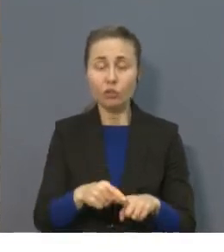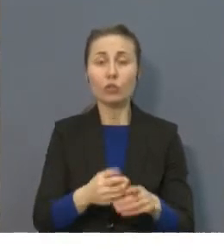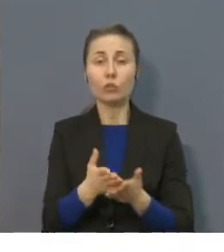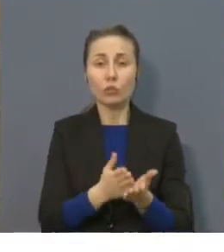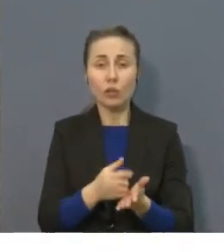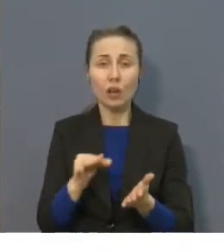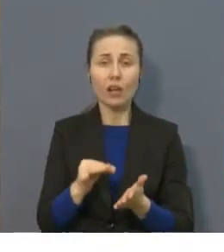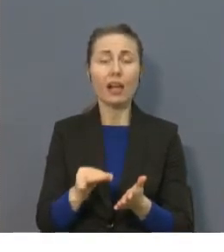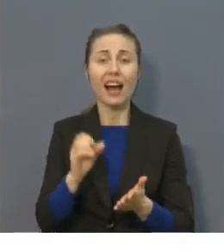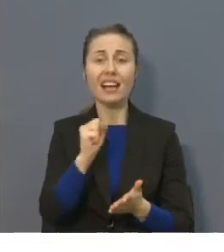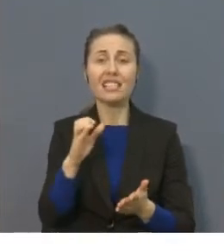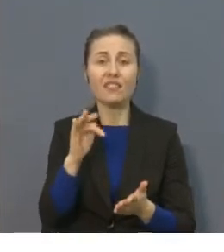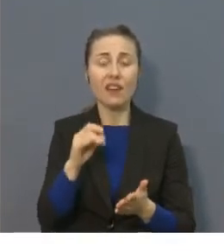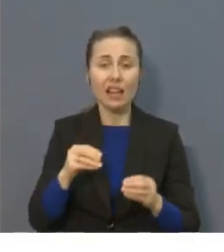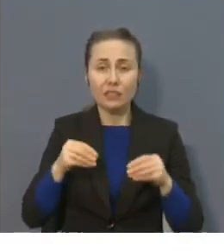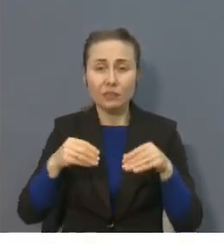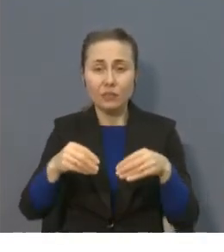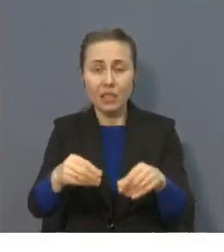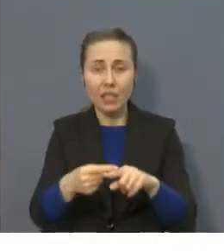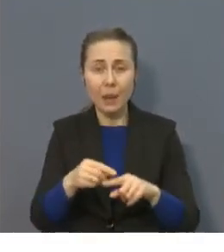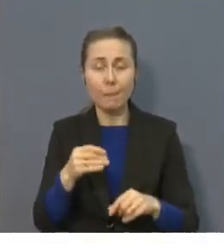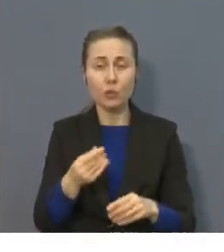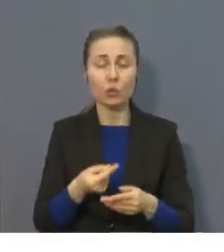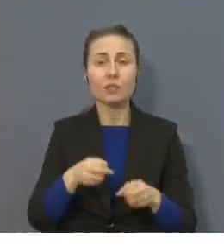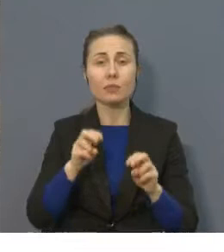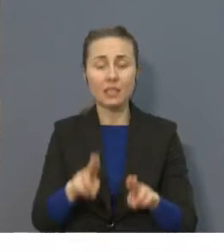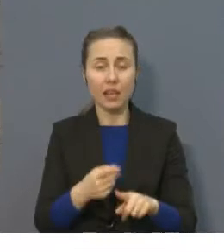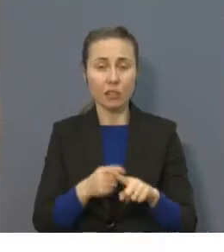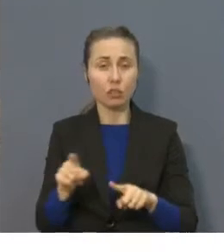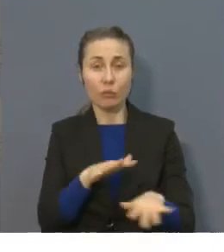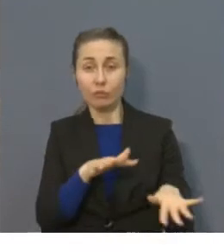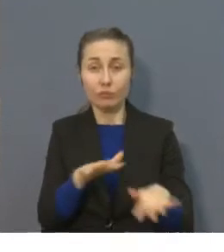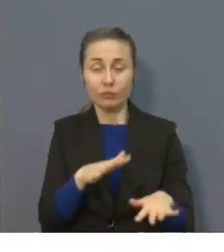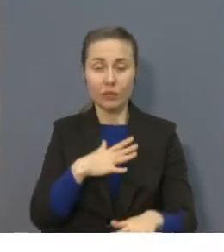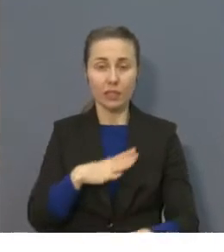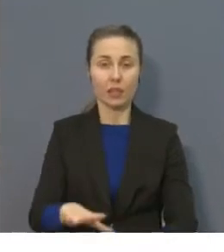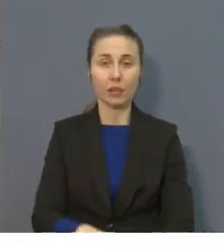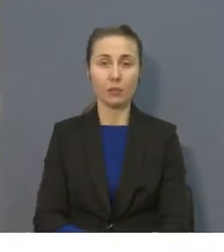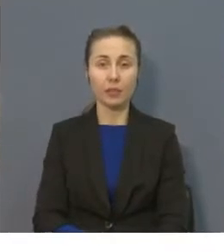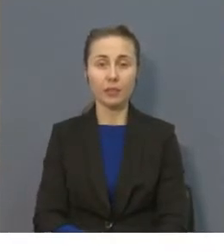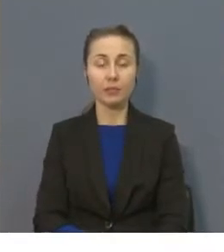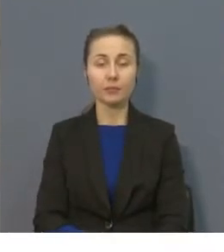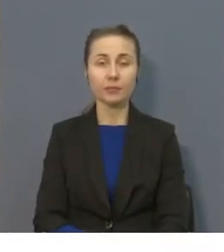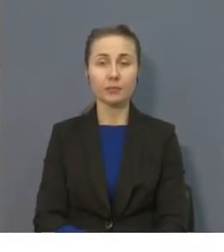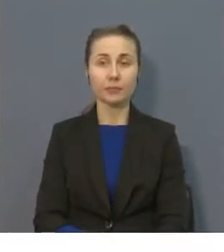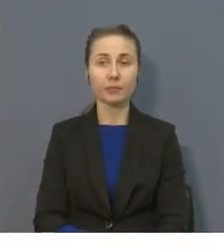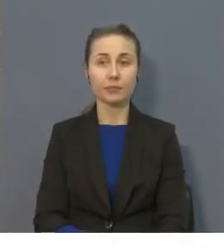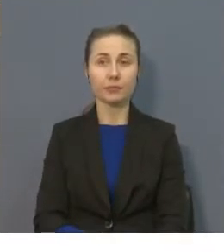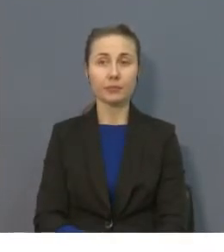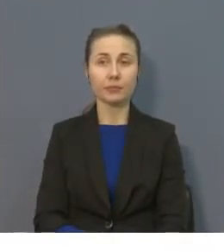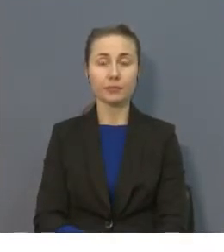инертті материал себуде қарқынды жұмыс жүргізіп жатыр. Дегенмен жаяу жүргіншілерге де, автокөлік жүргізушілеріне де абай болу